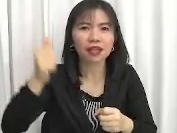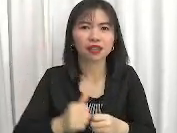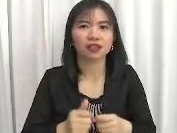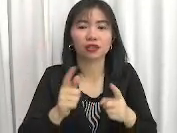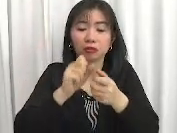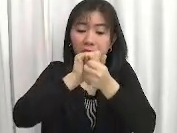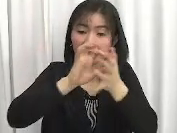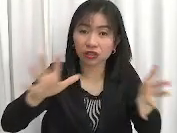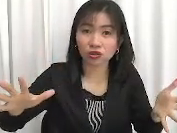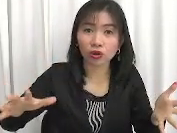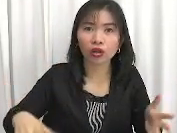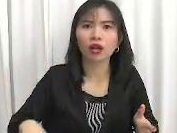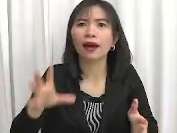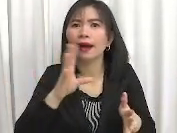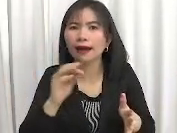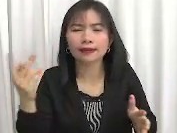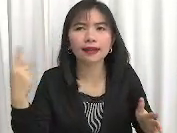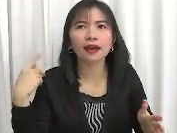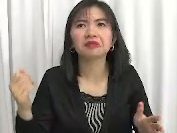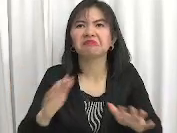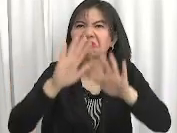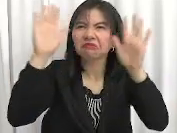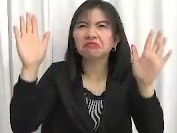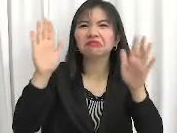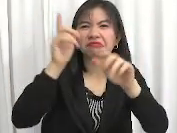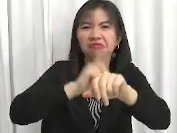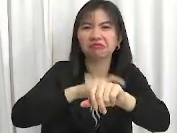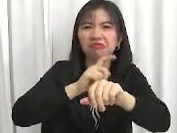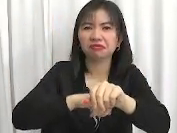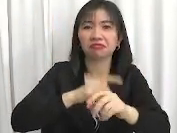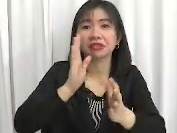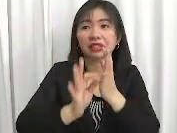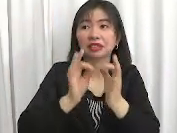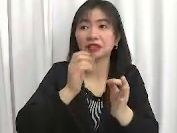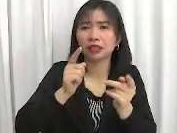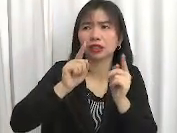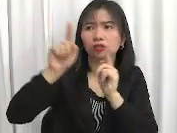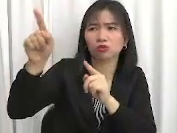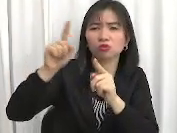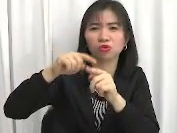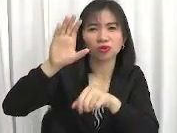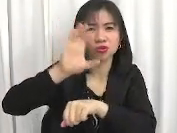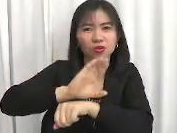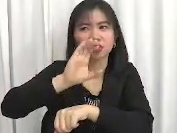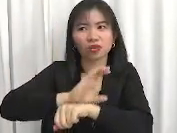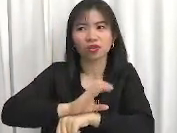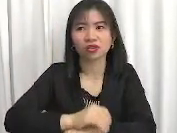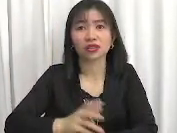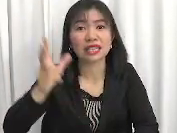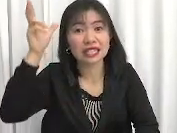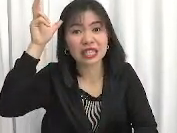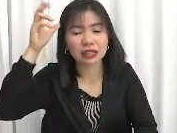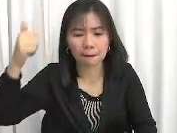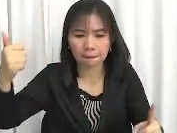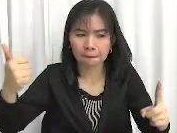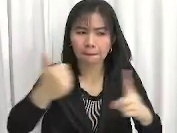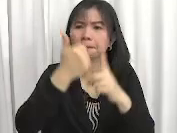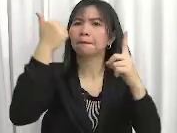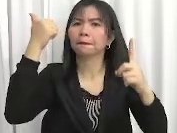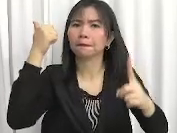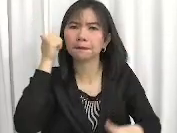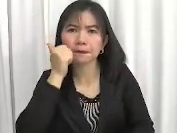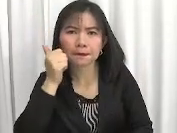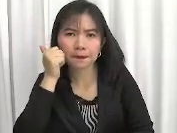pag Sunday, yung mga oras na patutungo tayo sa gawain, diyan siya aatake dahil, siyempre,